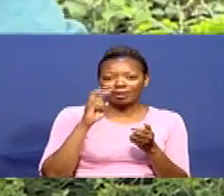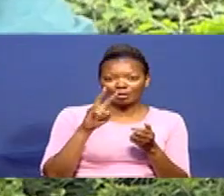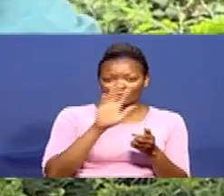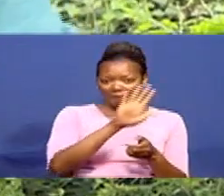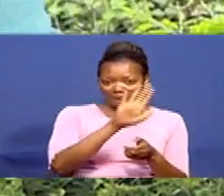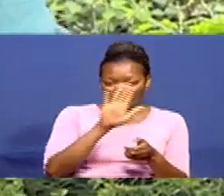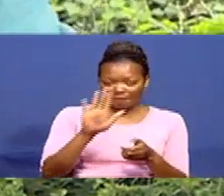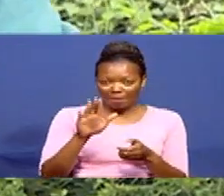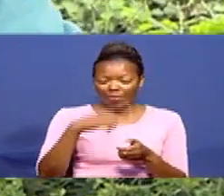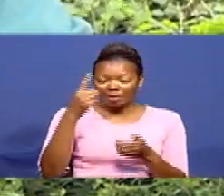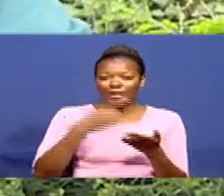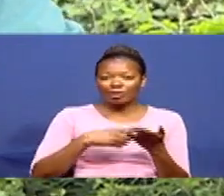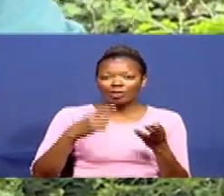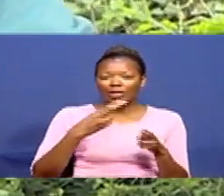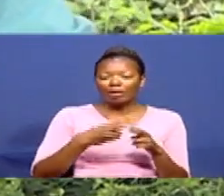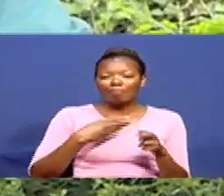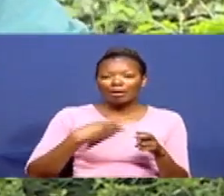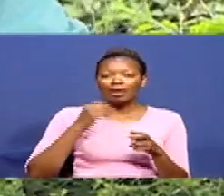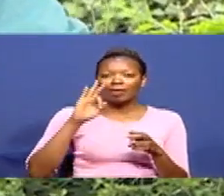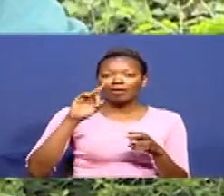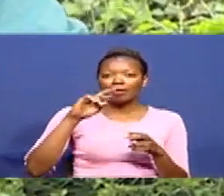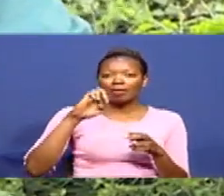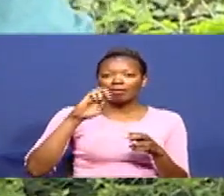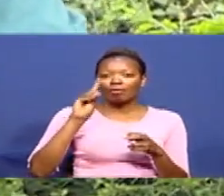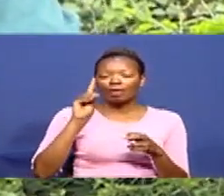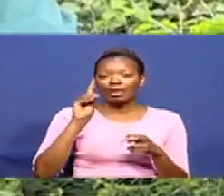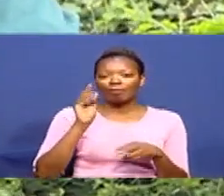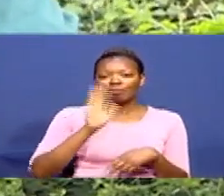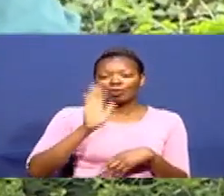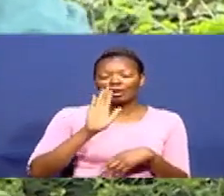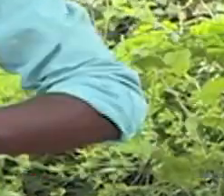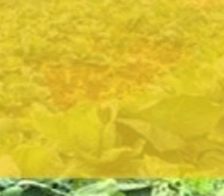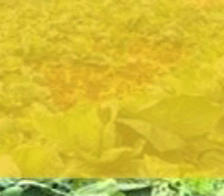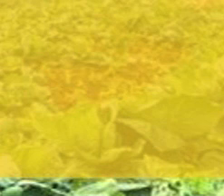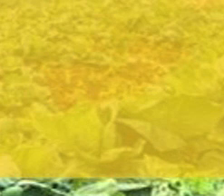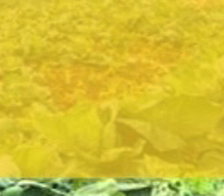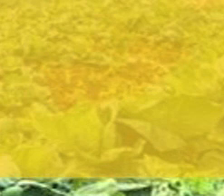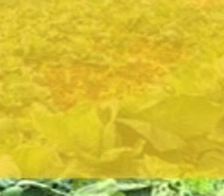zilizopo kwenye runinga yako. Hadi juma lijalo, nimekuwa wako Frederick Mbada. Kwaheri.